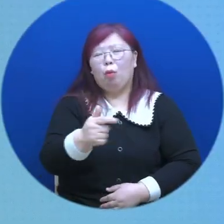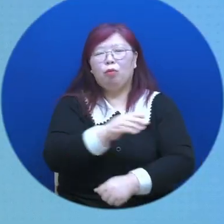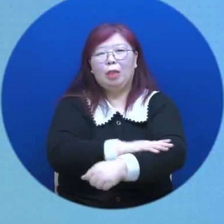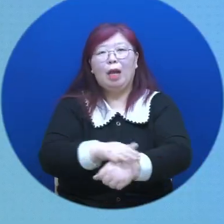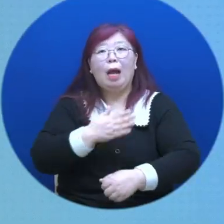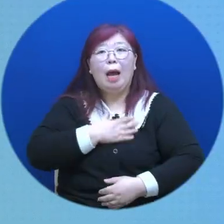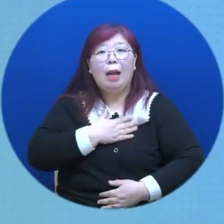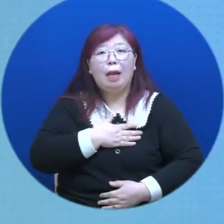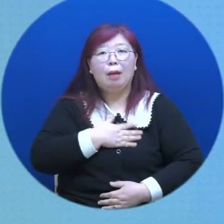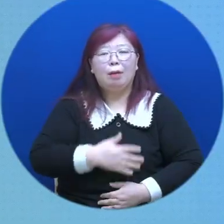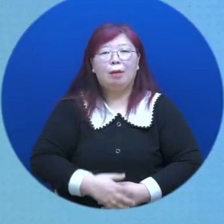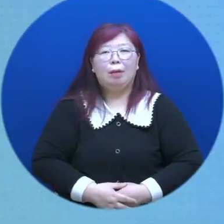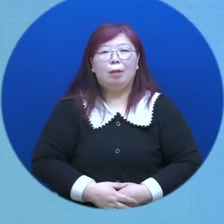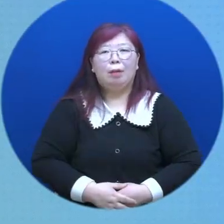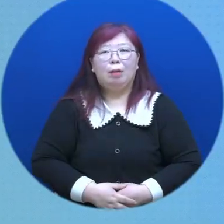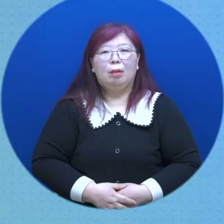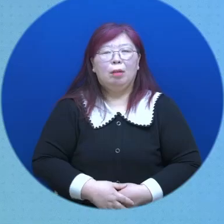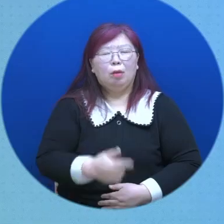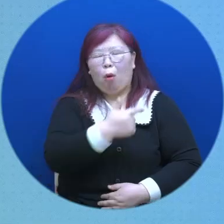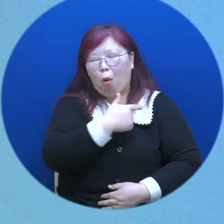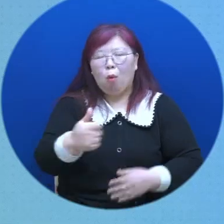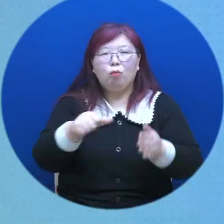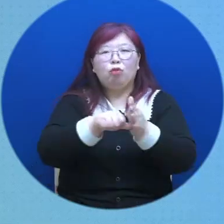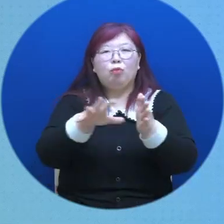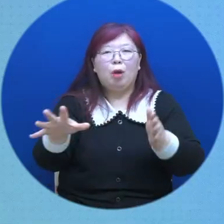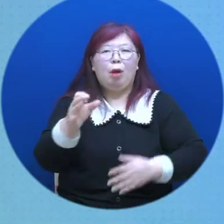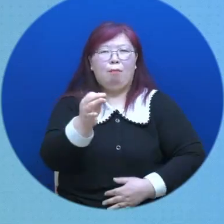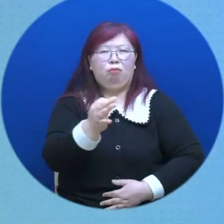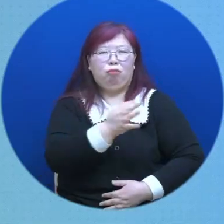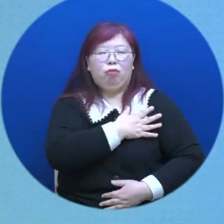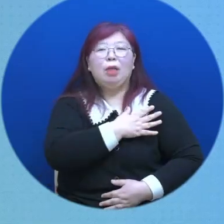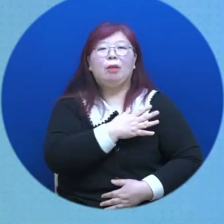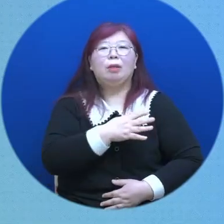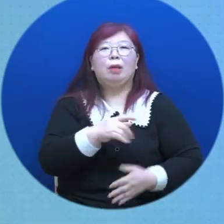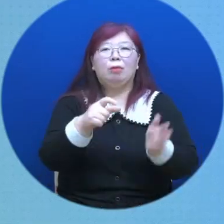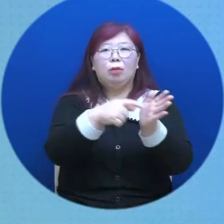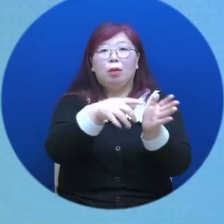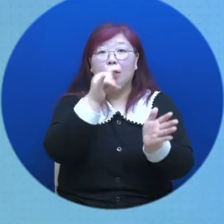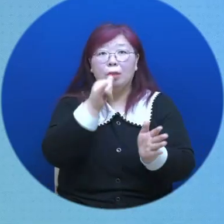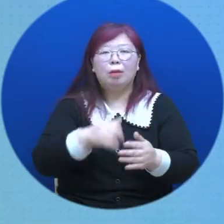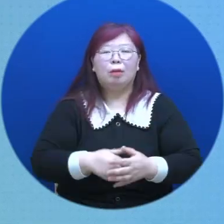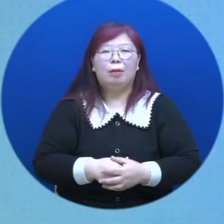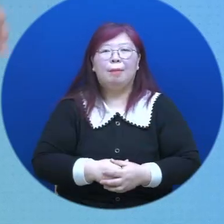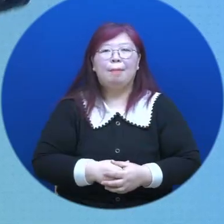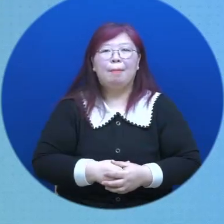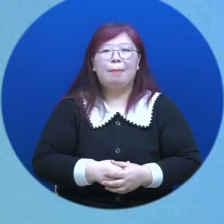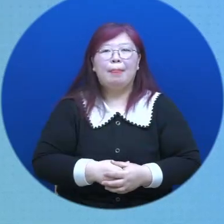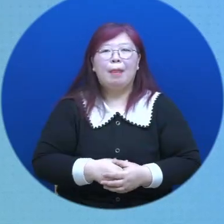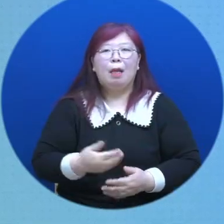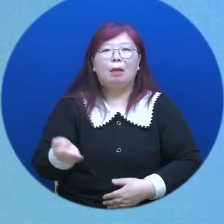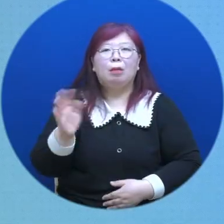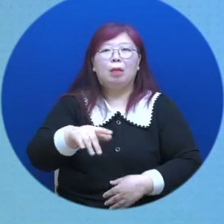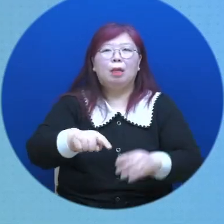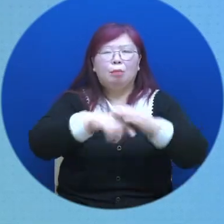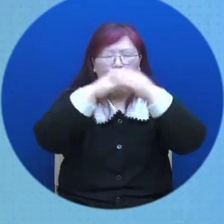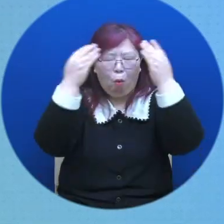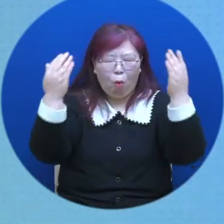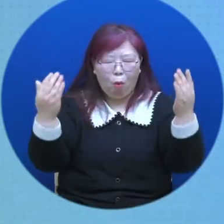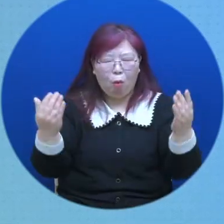어마어마한 동방의 의인이었고 부자였다라고 말씀을 해요. 그런데 그